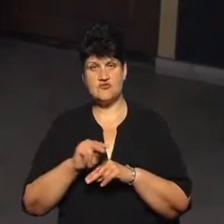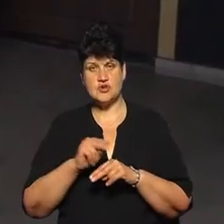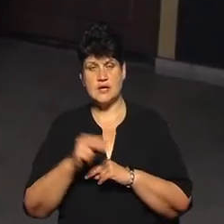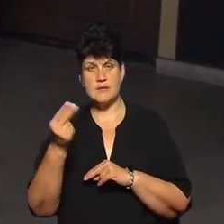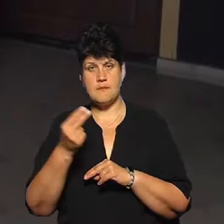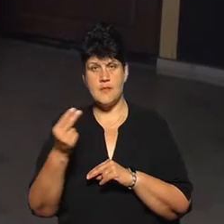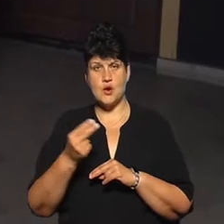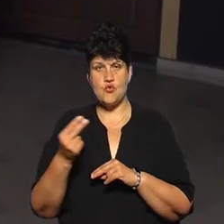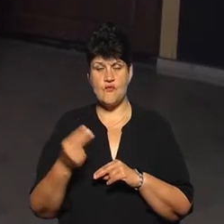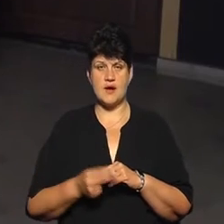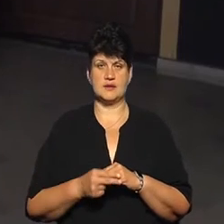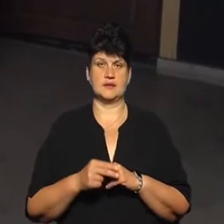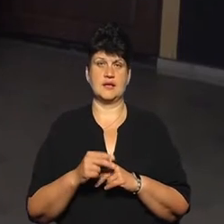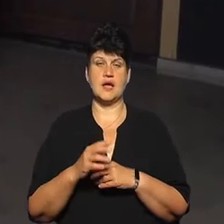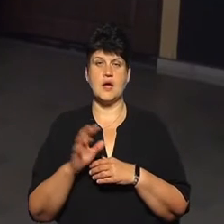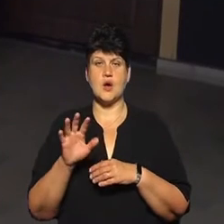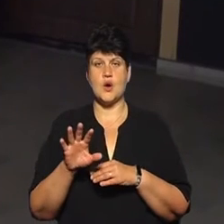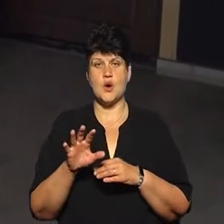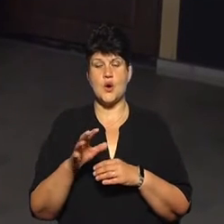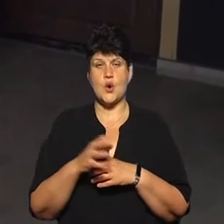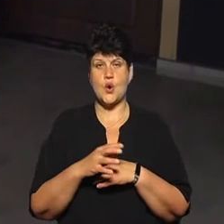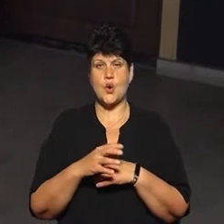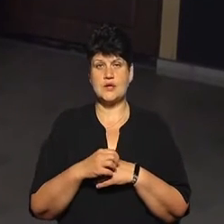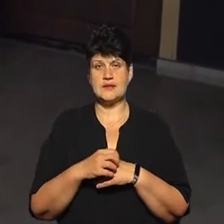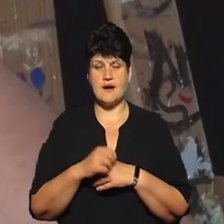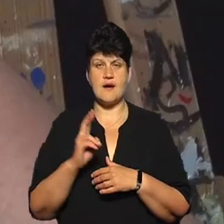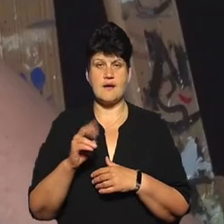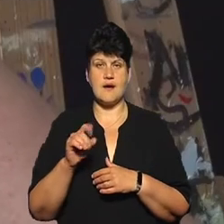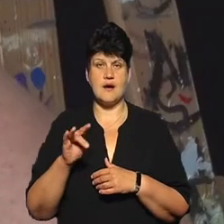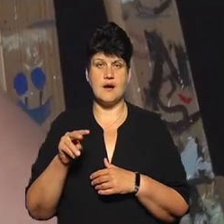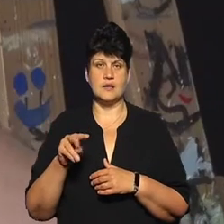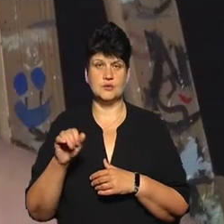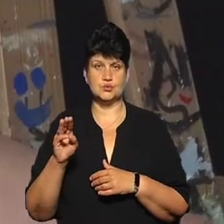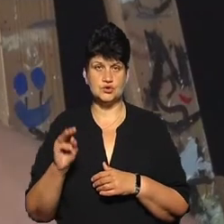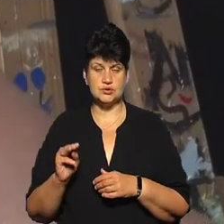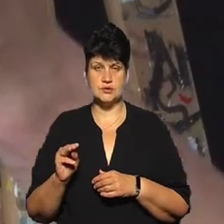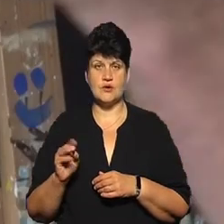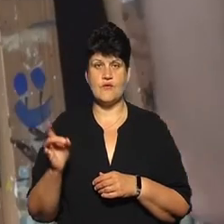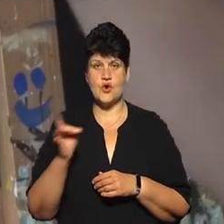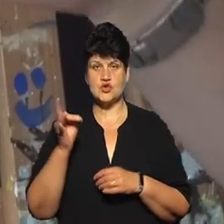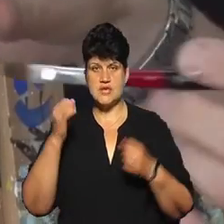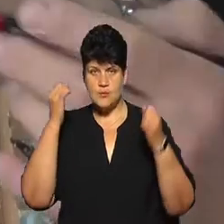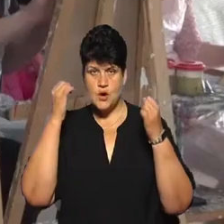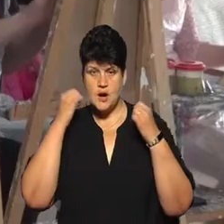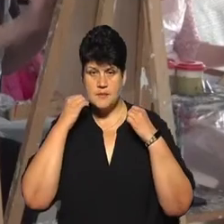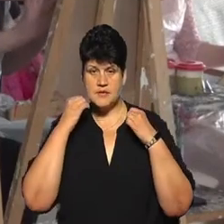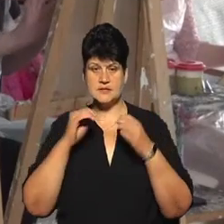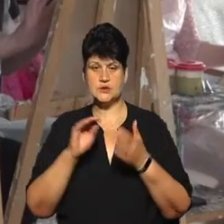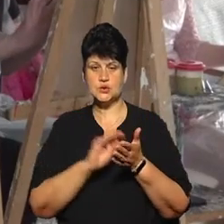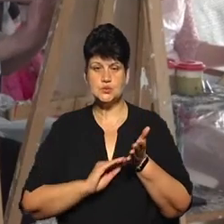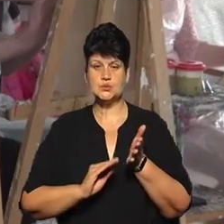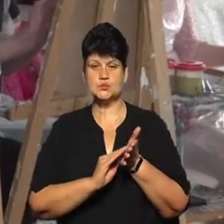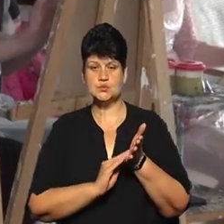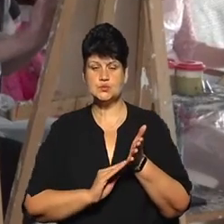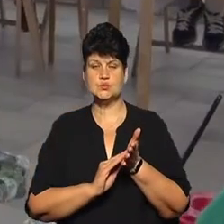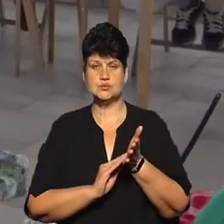рожевому капелюсі. Майстер-клас для них проводить художник Рустам Давлетов. І так легенько розтираєте по